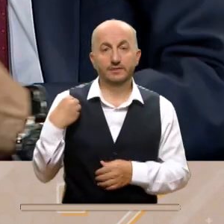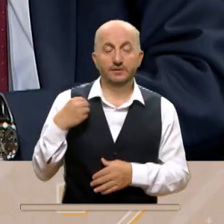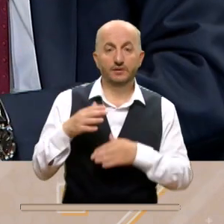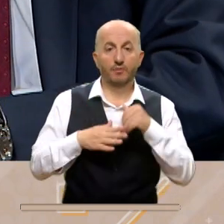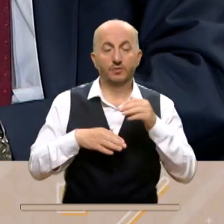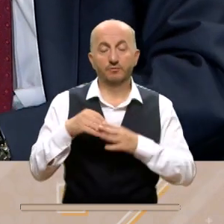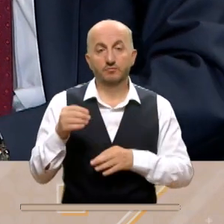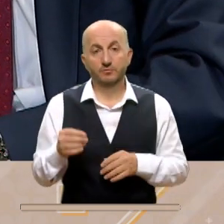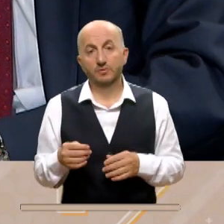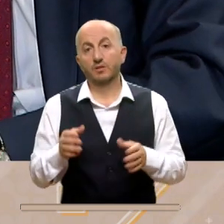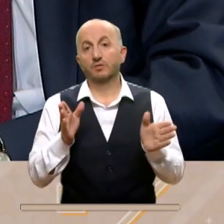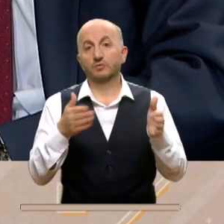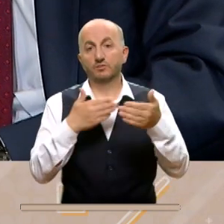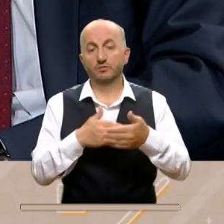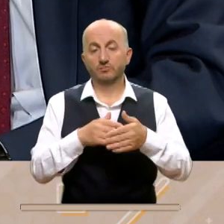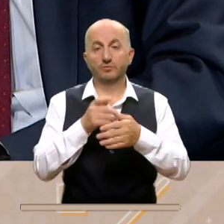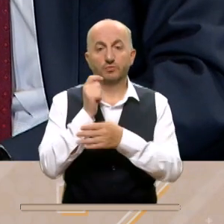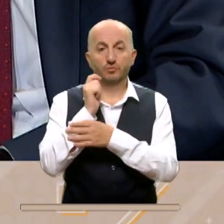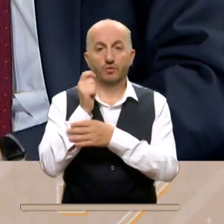modern derslikleri, amfileri